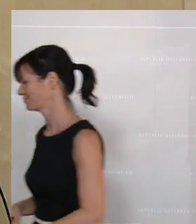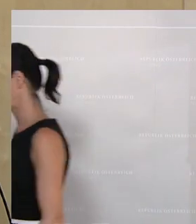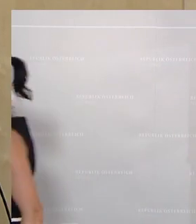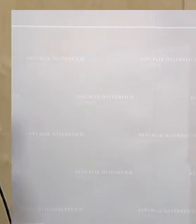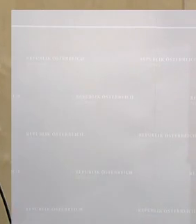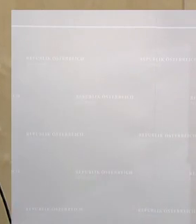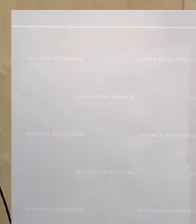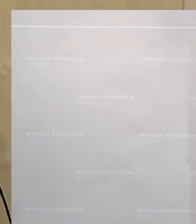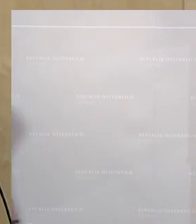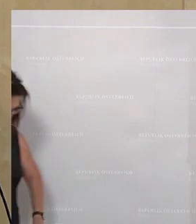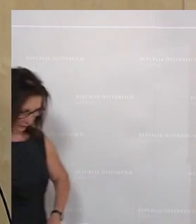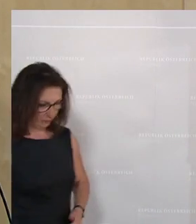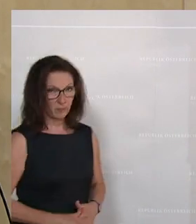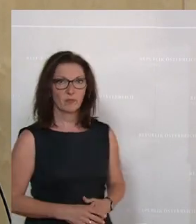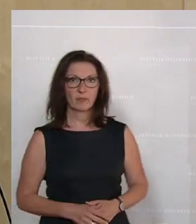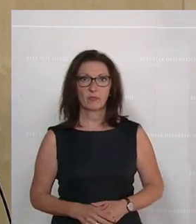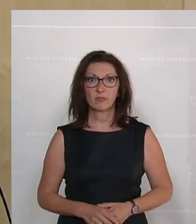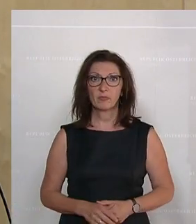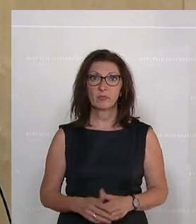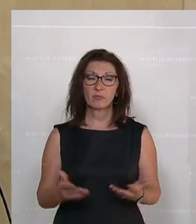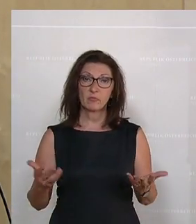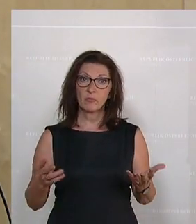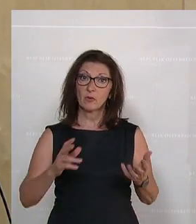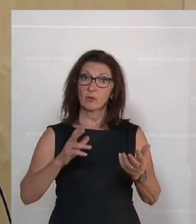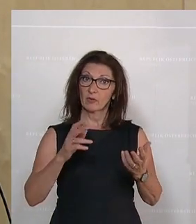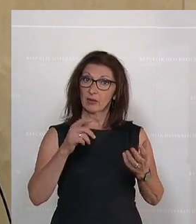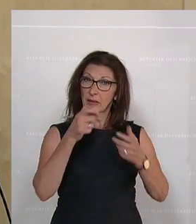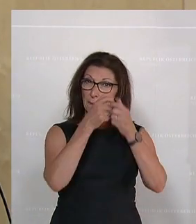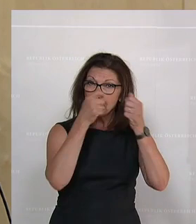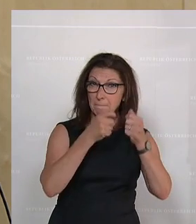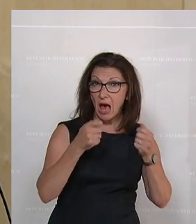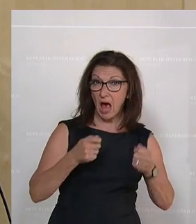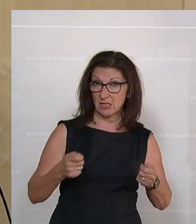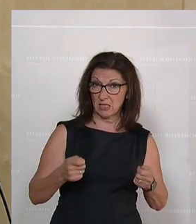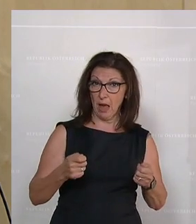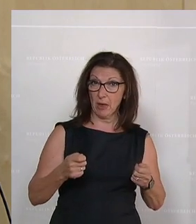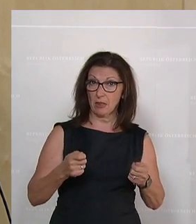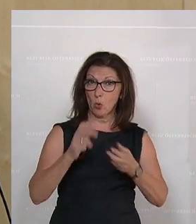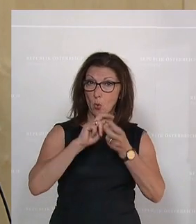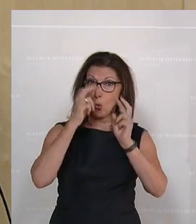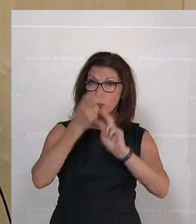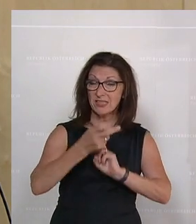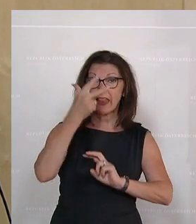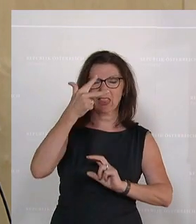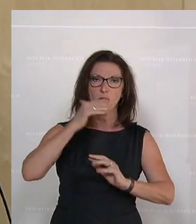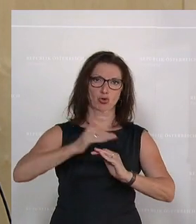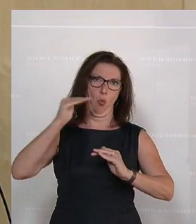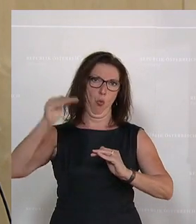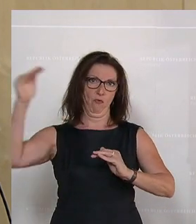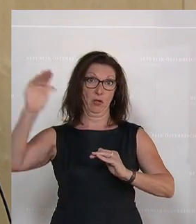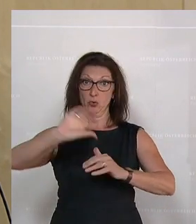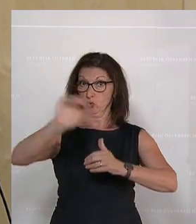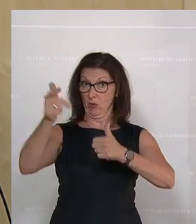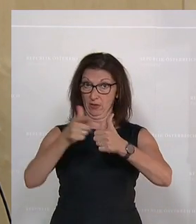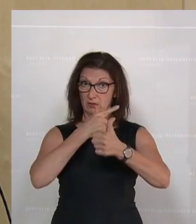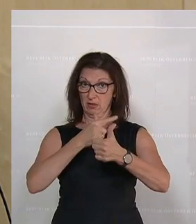und umgesetzt werden diese maßnahmen in einem dreistufigen prozess zuerst so schnell wie möglich